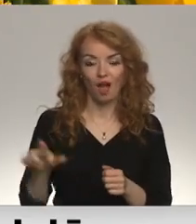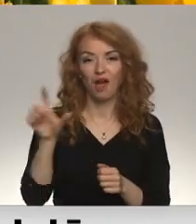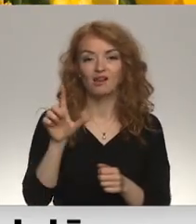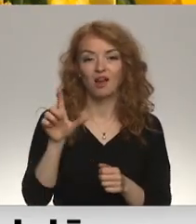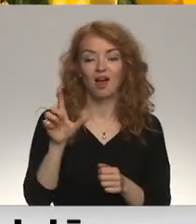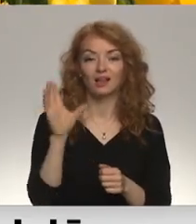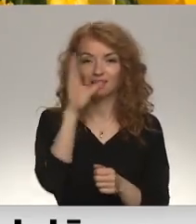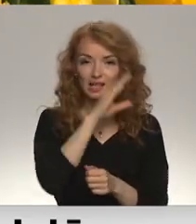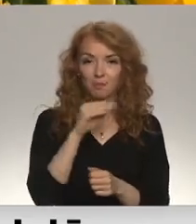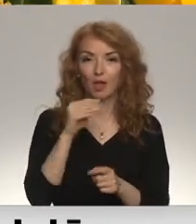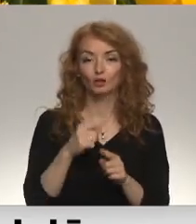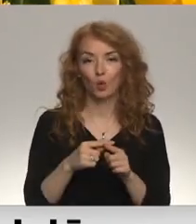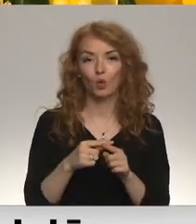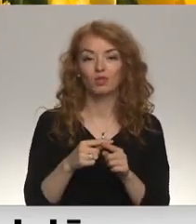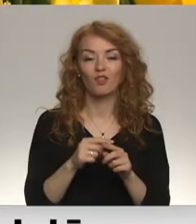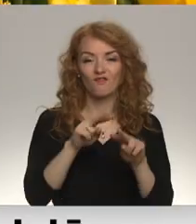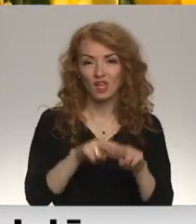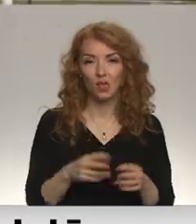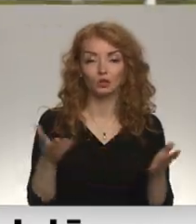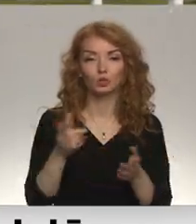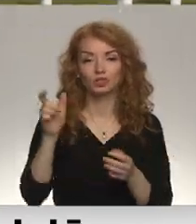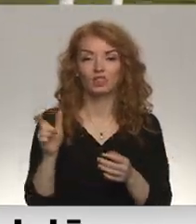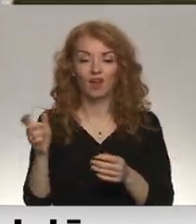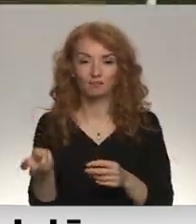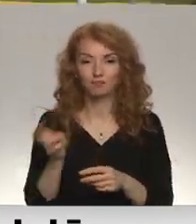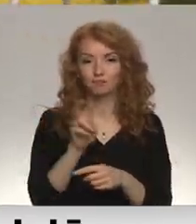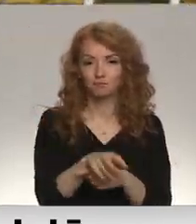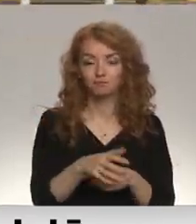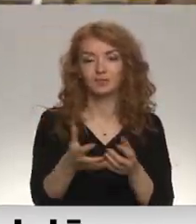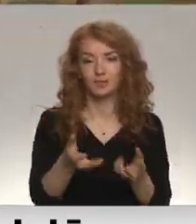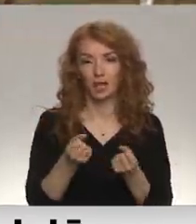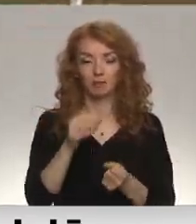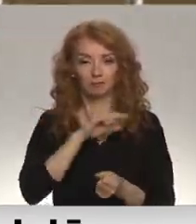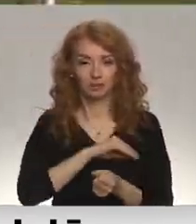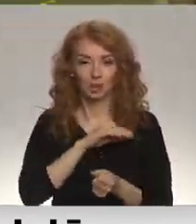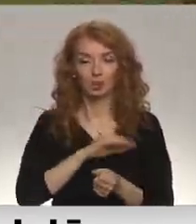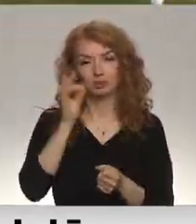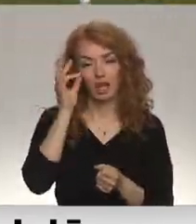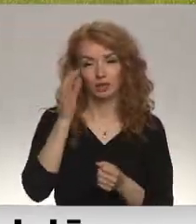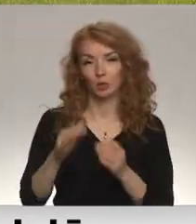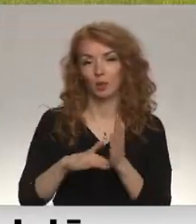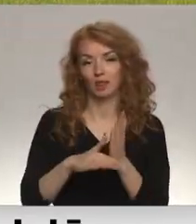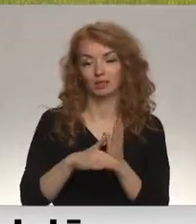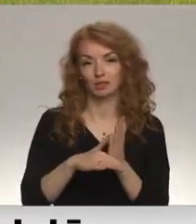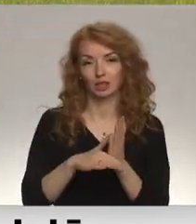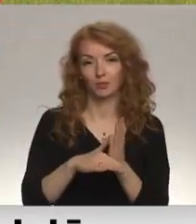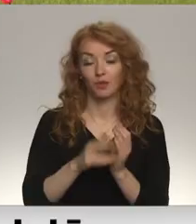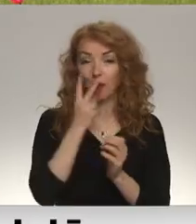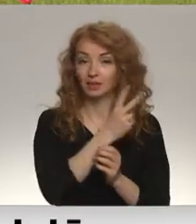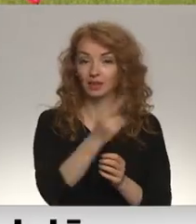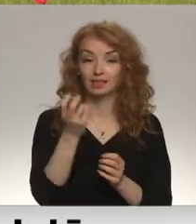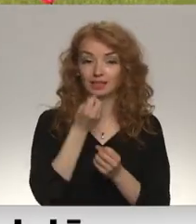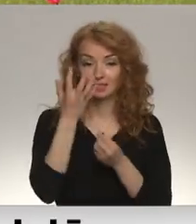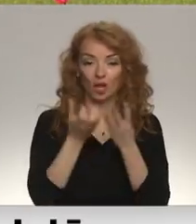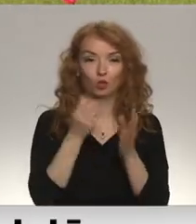tās iespējas un punktus, kur cilvēkiem saņemt psiholoģisko un arī psihiatrisko palīdzību. Apskatīt tulpes